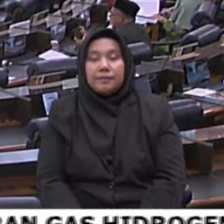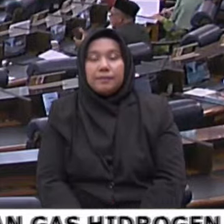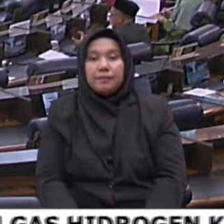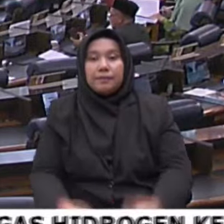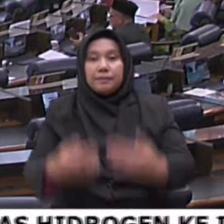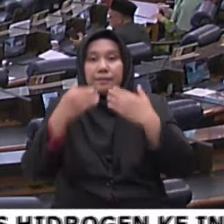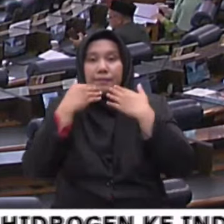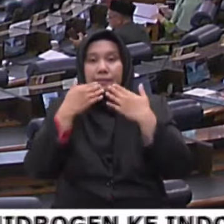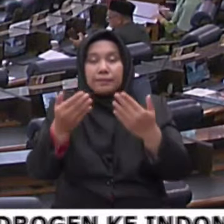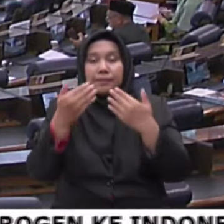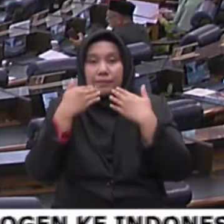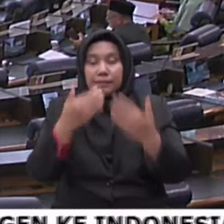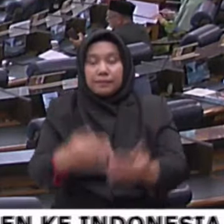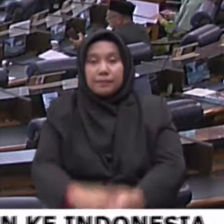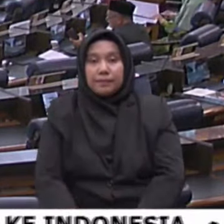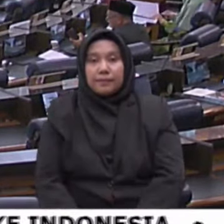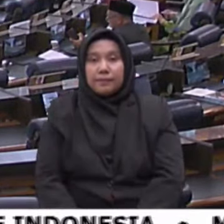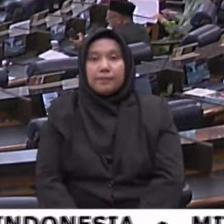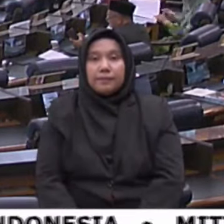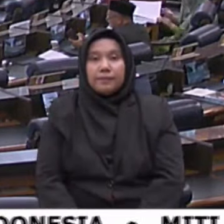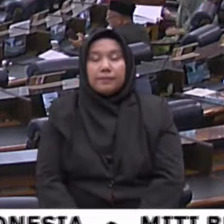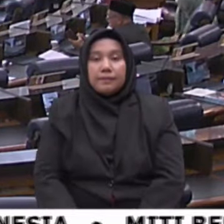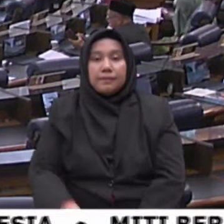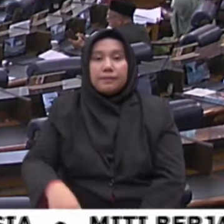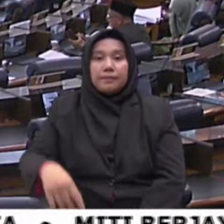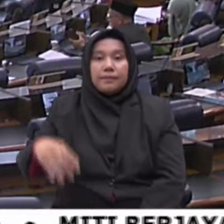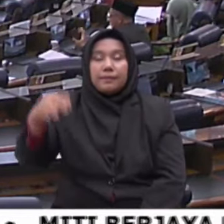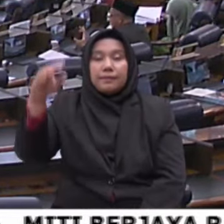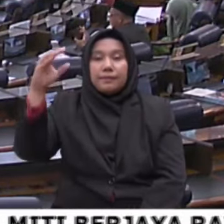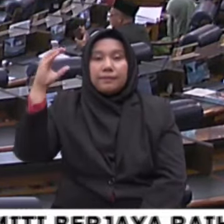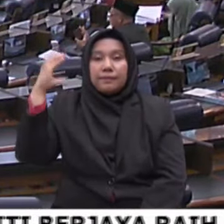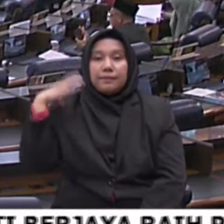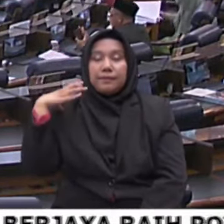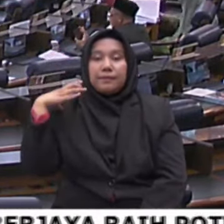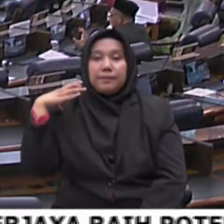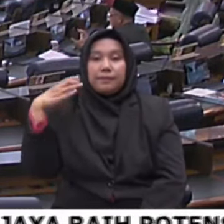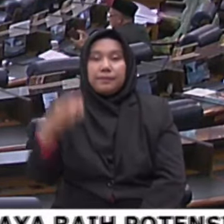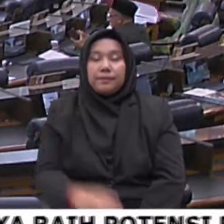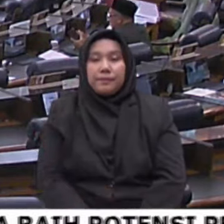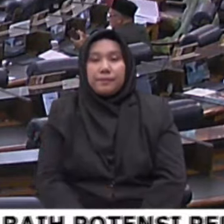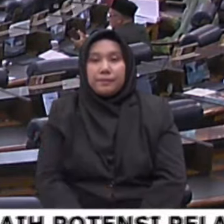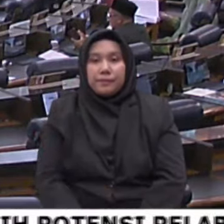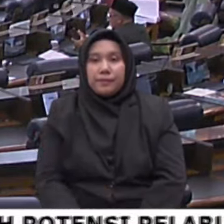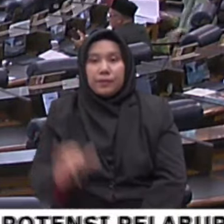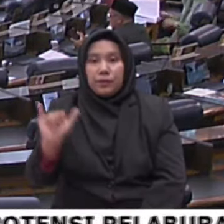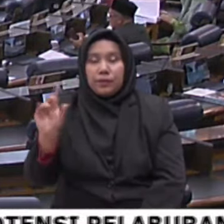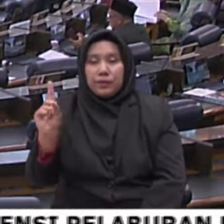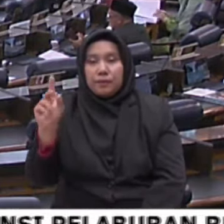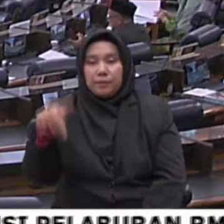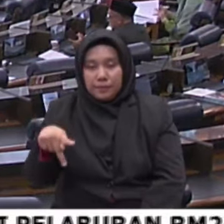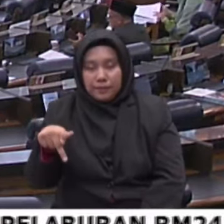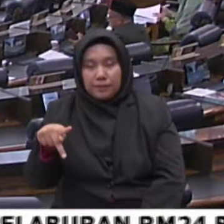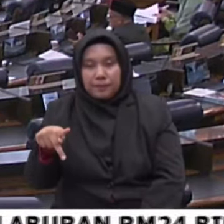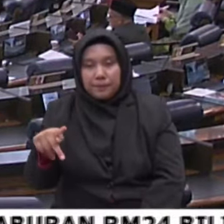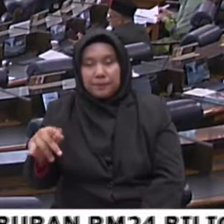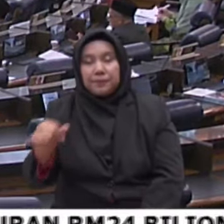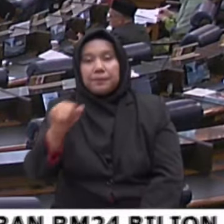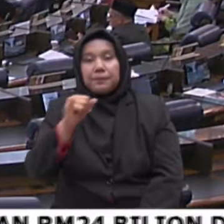Terima kasih Tuan Yang di-Pertua. Saya menghargai